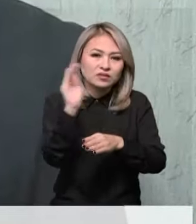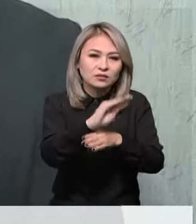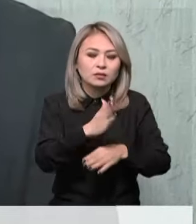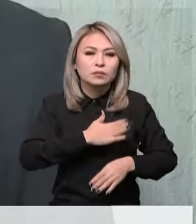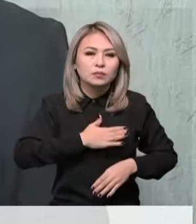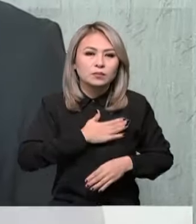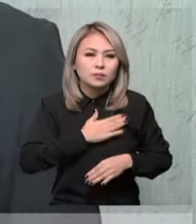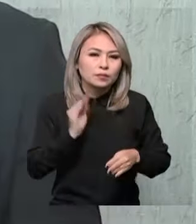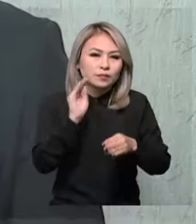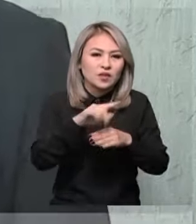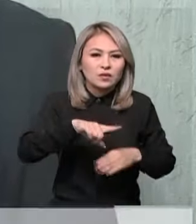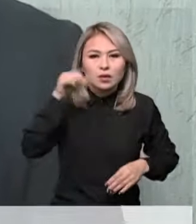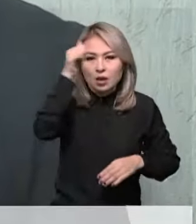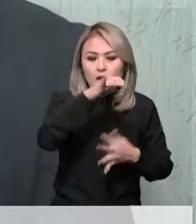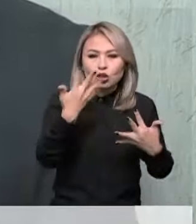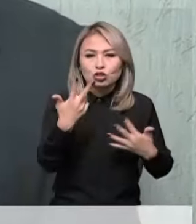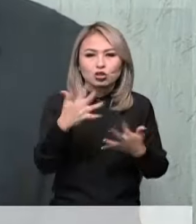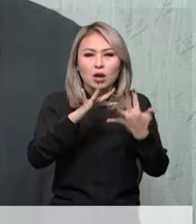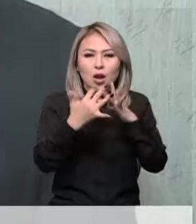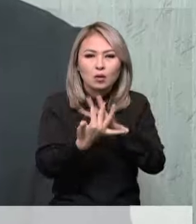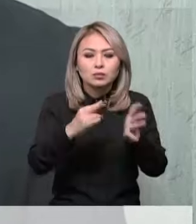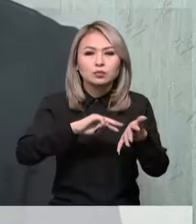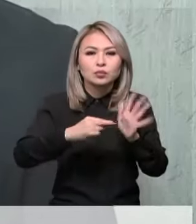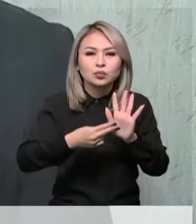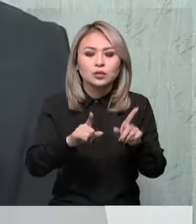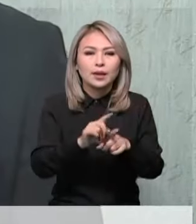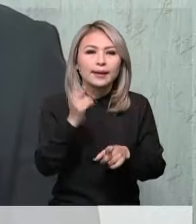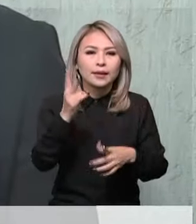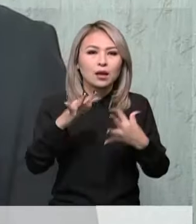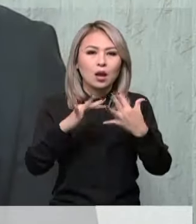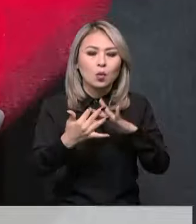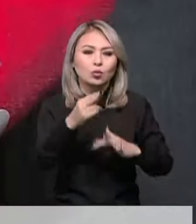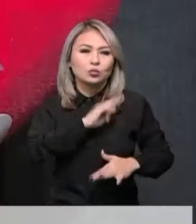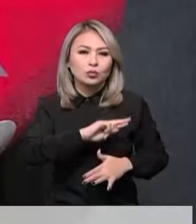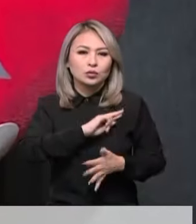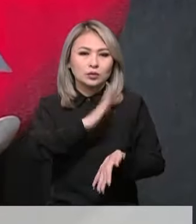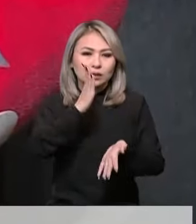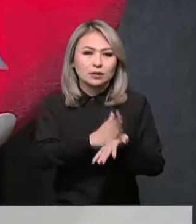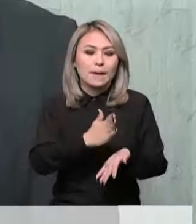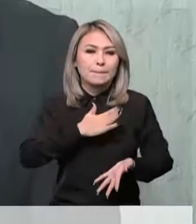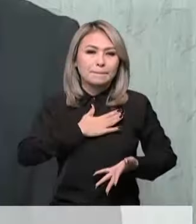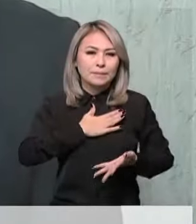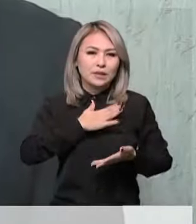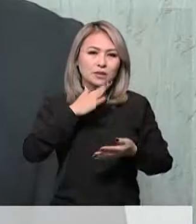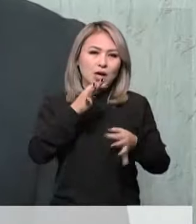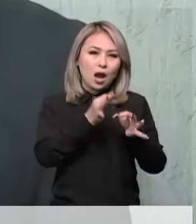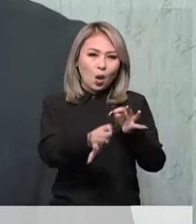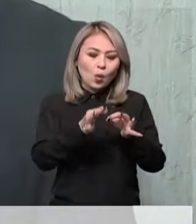бізде биылғы жылы 3 ауылда жоспарланған, қазіргі уақытта 2 ауылда жұмыстар жүріп жатыр. Жалпы бізде